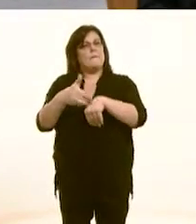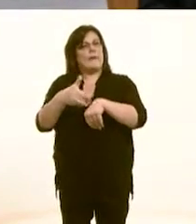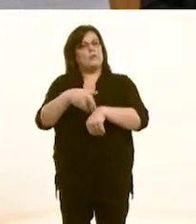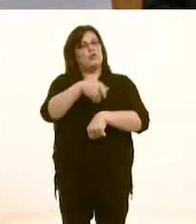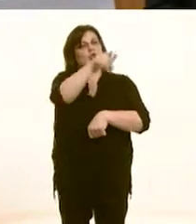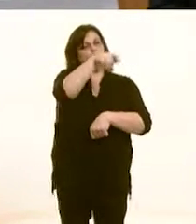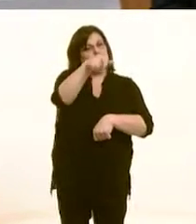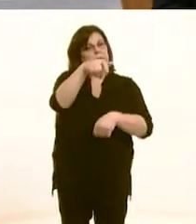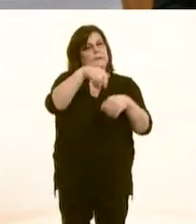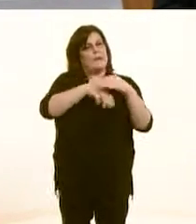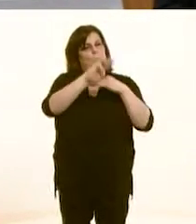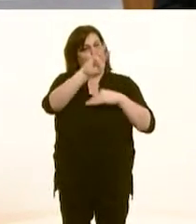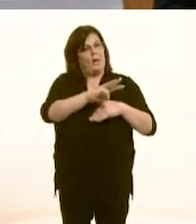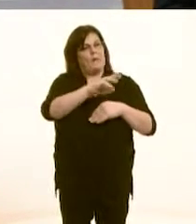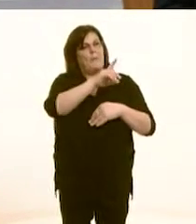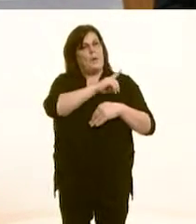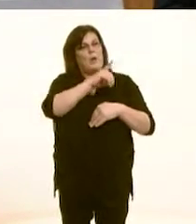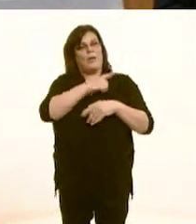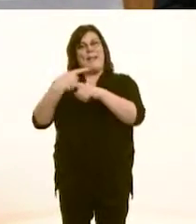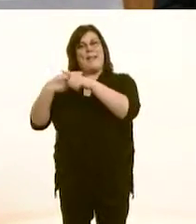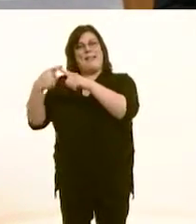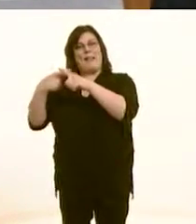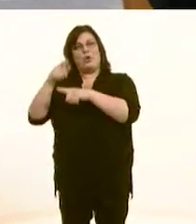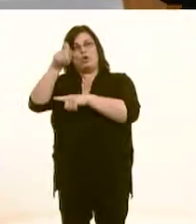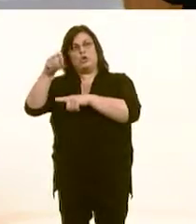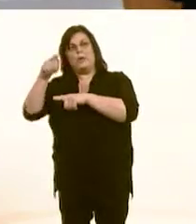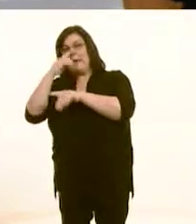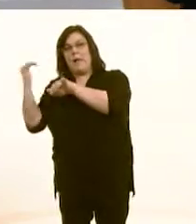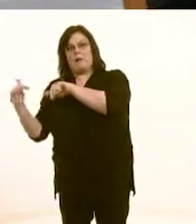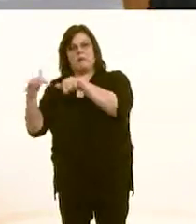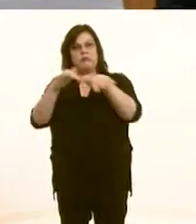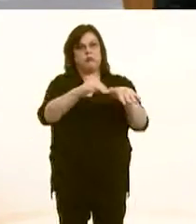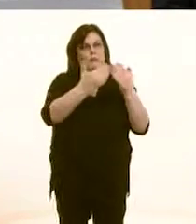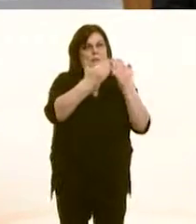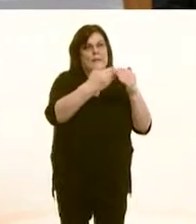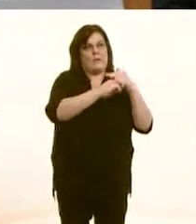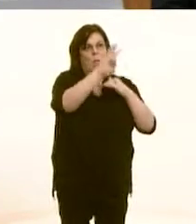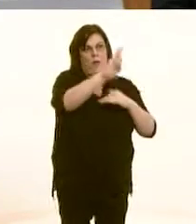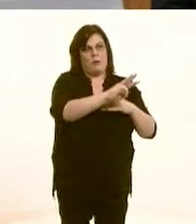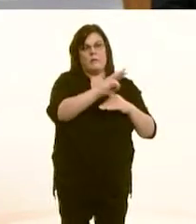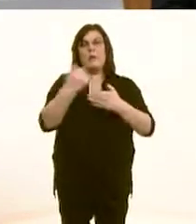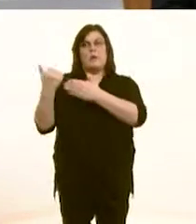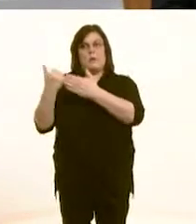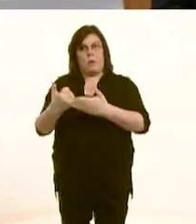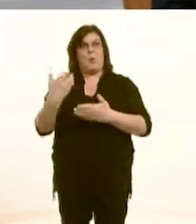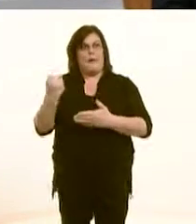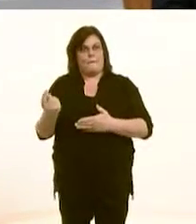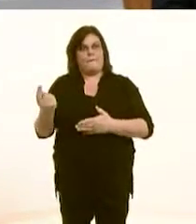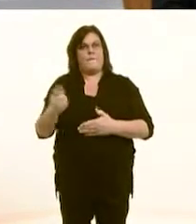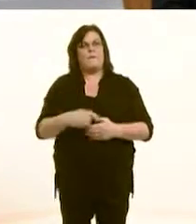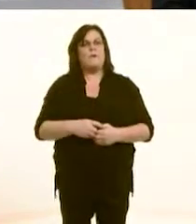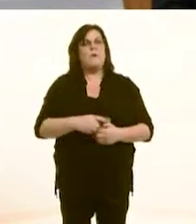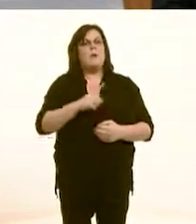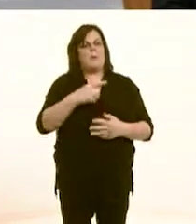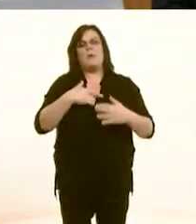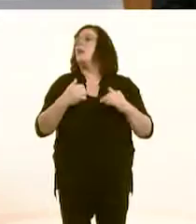yw'r problem, nid rhywbeth yw'r Prifysgolion yw, ond problem ynglyn â myfyrwyr. Ond, cytuno yn hollol, dyw hwn ddim yn rhywbeth sydd